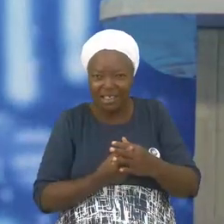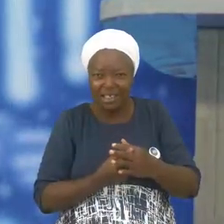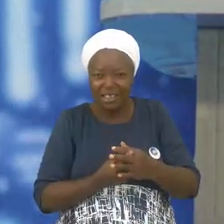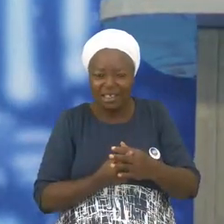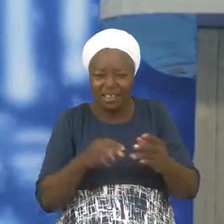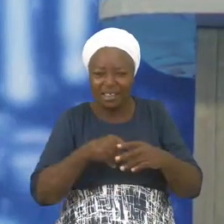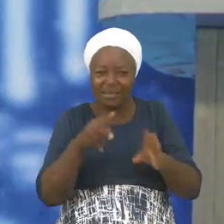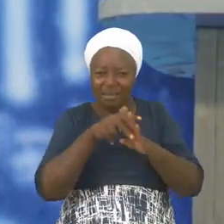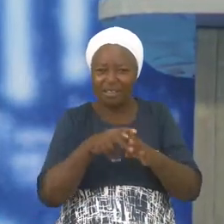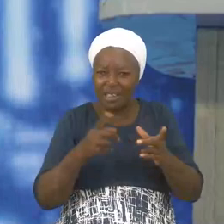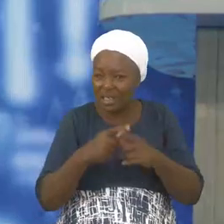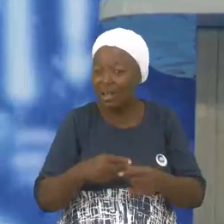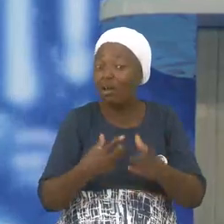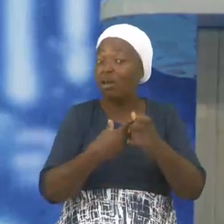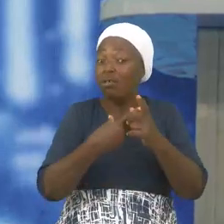Achab,